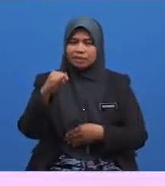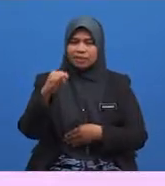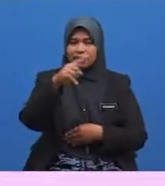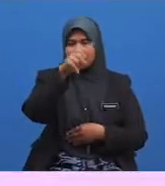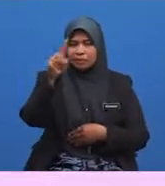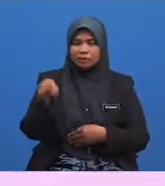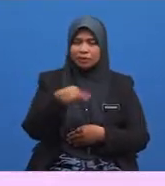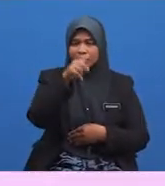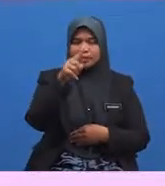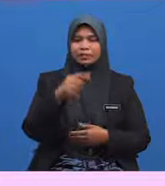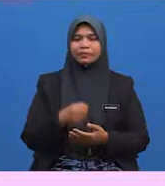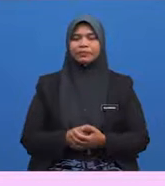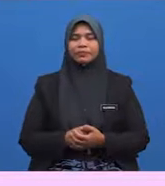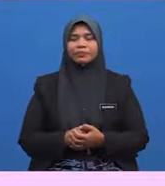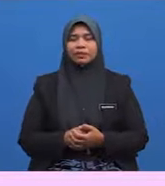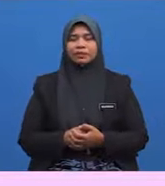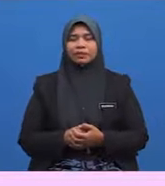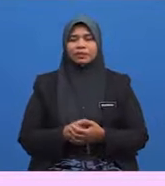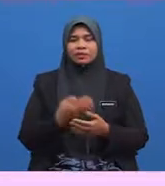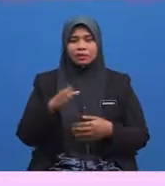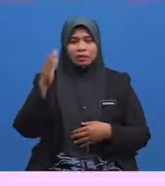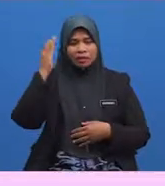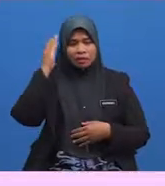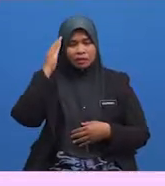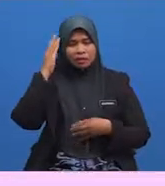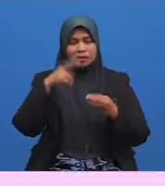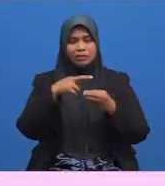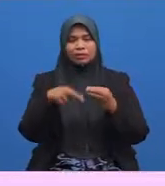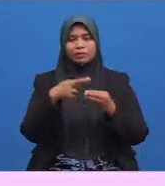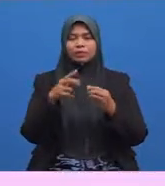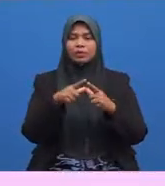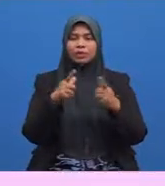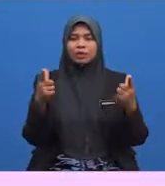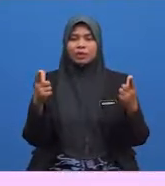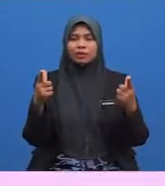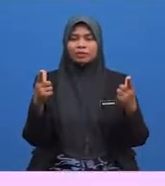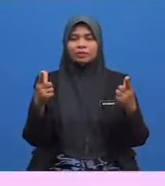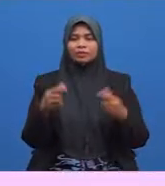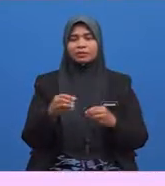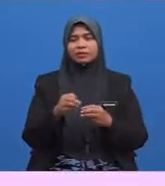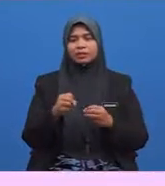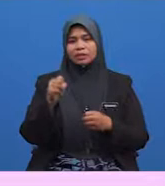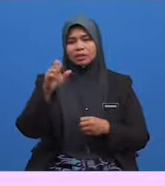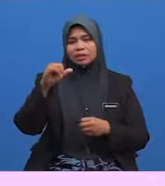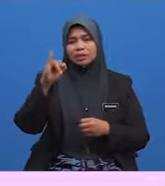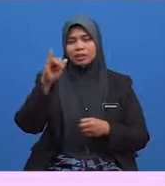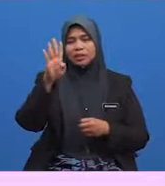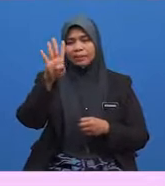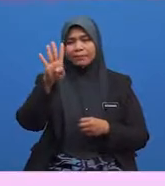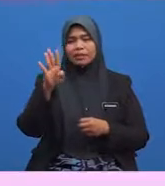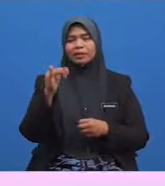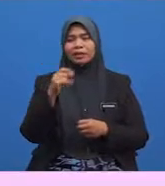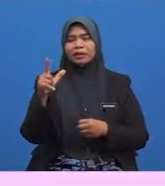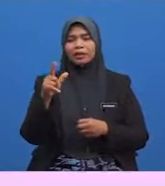bulatan. Diketahui, rumus luas segi empat tepat ialah panjang darab